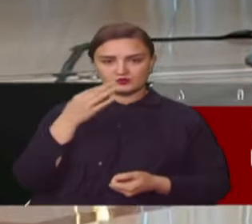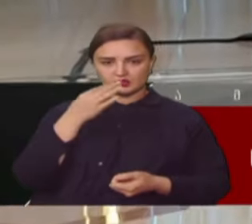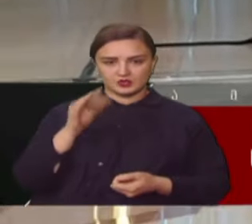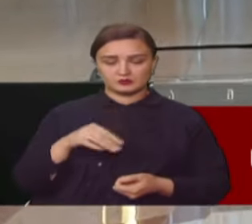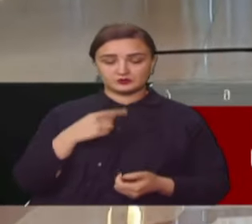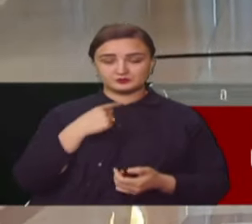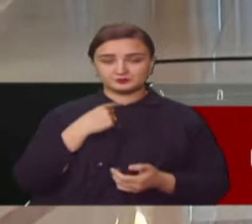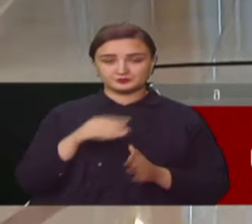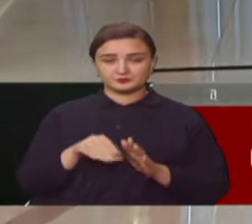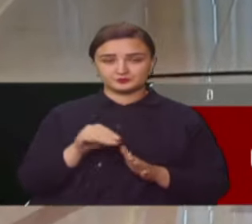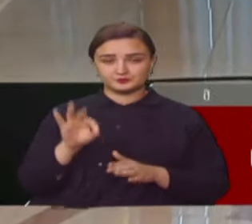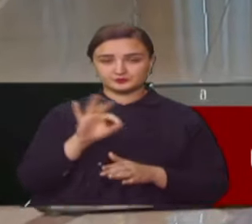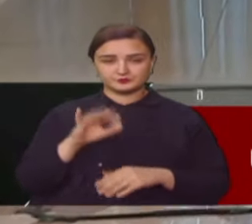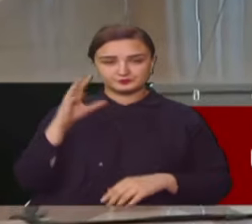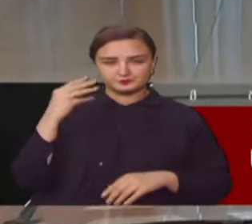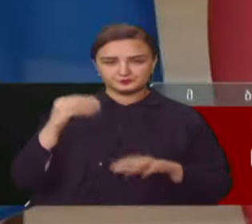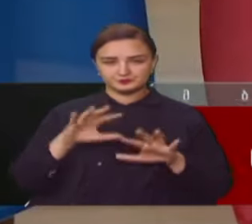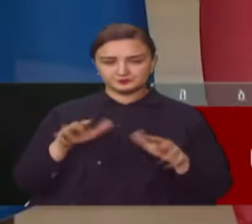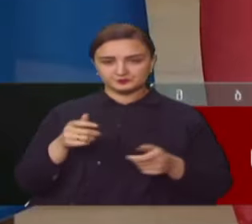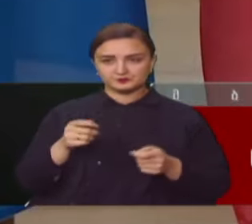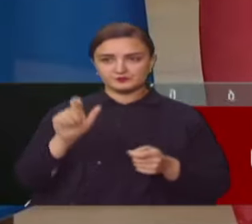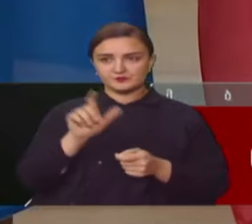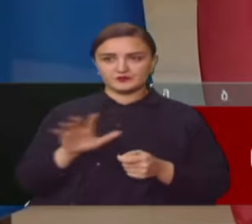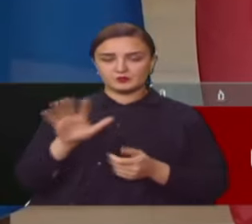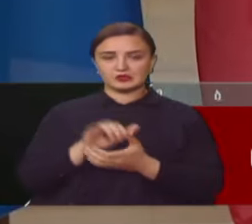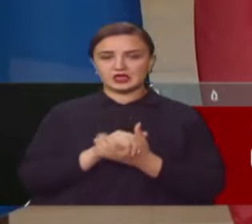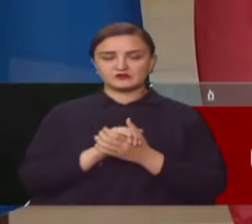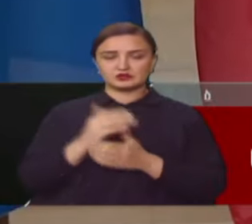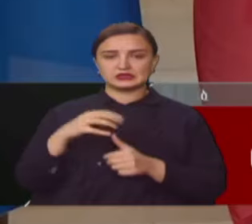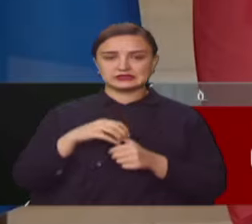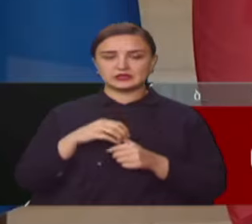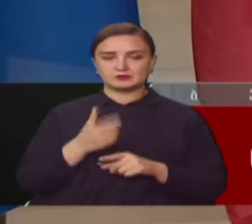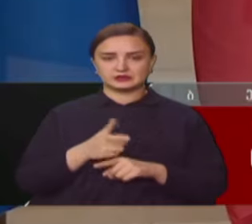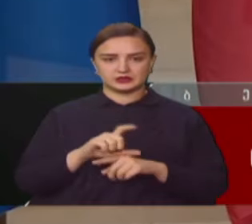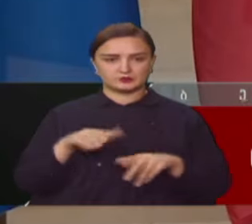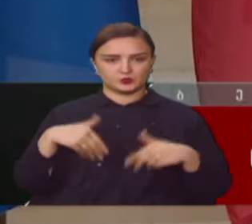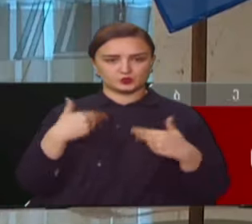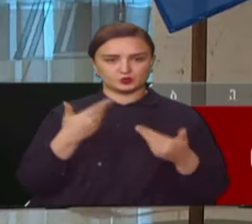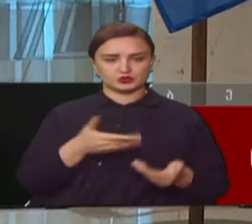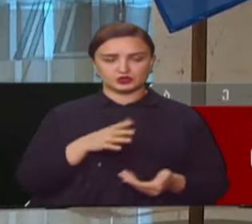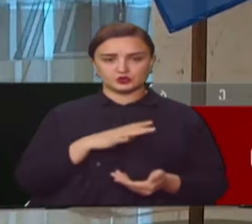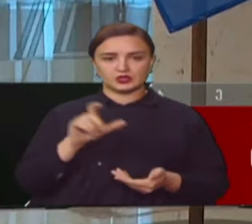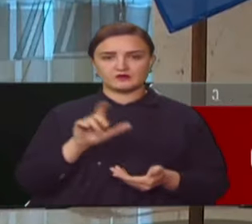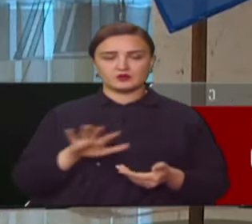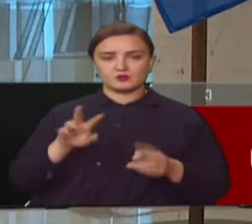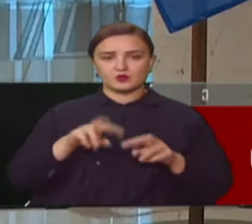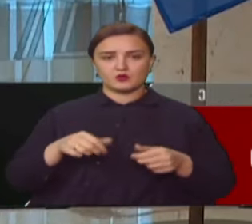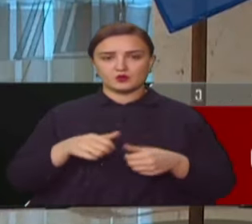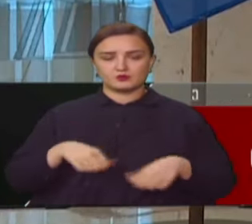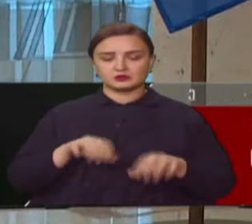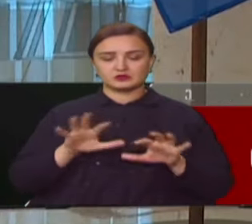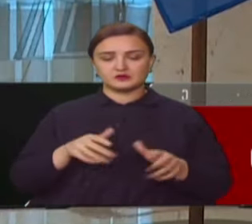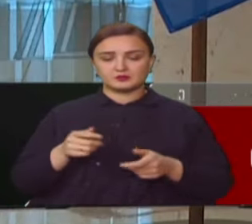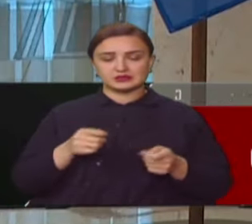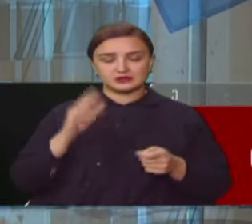Referendumis, ședegebi, Moldovis prezidents, Eurocavșiris liderebma Gulm Hurualet Miuloces. Macioris iho Eurocomisiis prezidenti Romelic Moldova